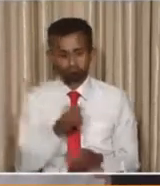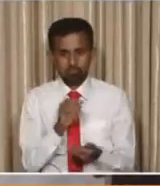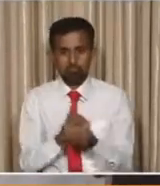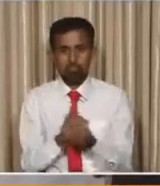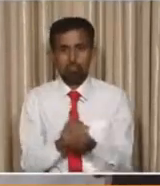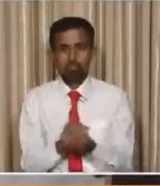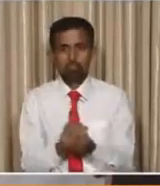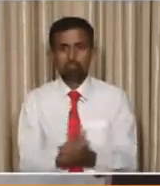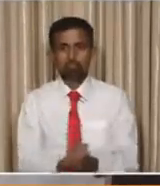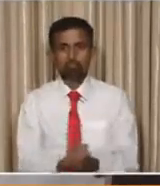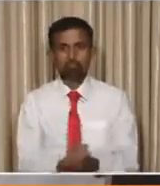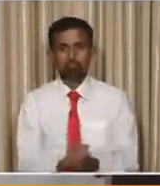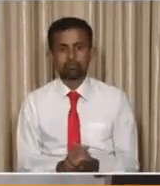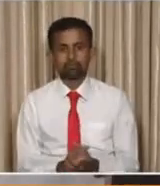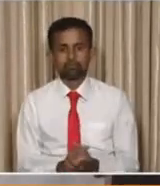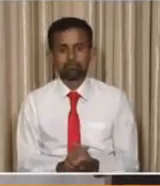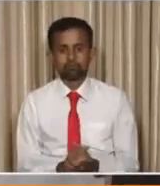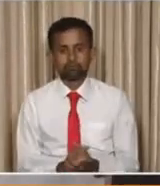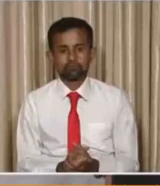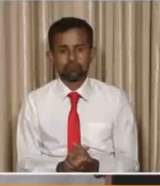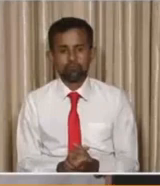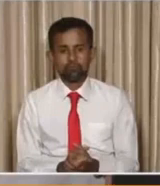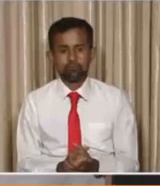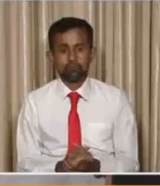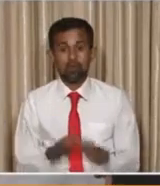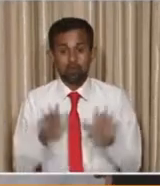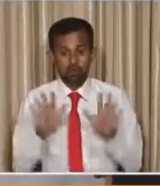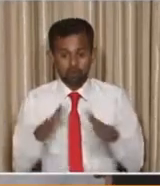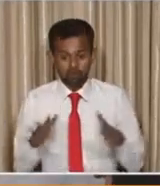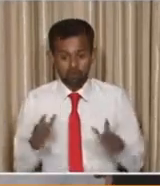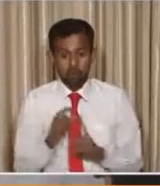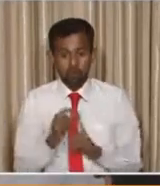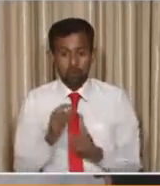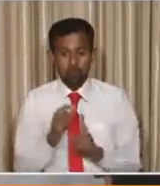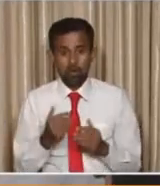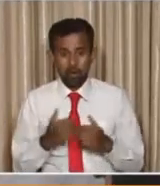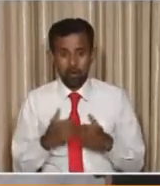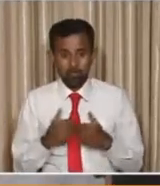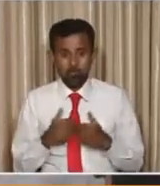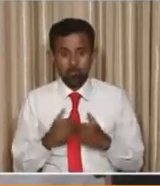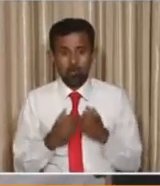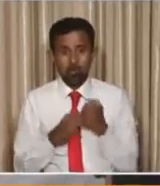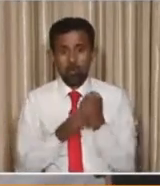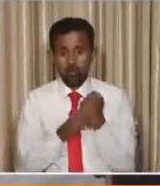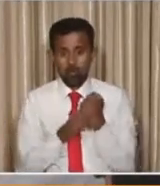කරන්නේ එහෙනම් මේක අවසන් වුණේ පාර්ලිමේන්තුවට ඒ කියන්නේ අපේ වරප්‍රසාද